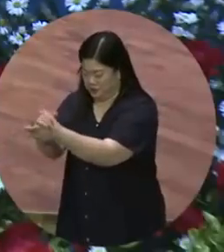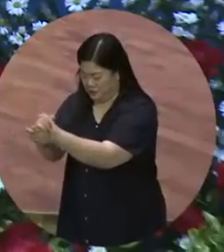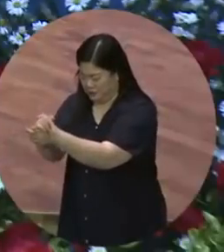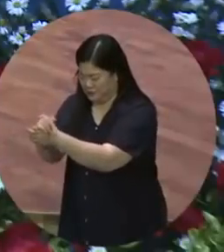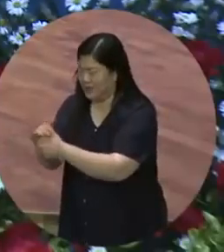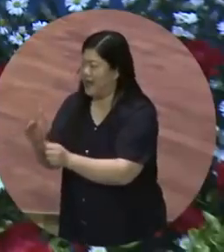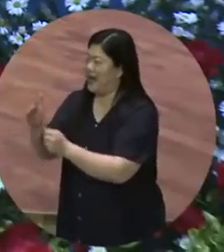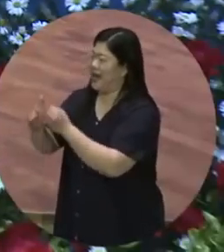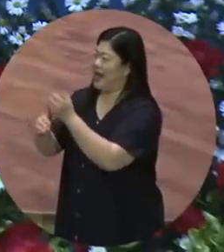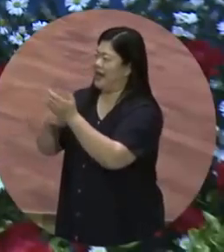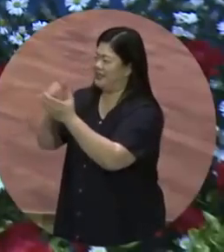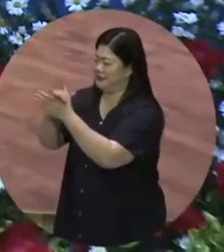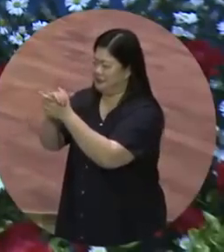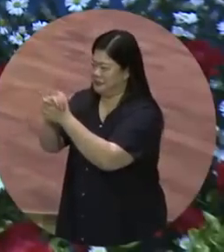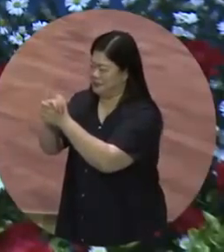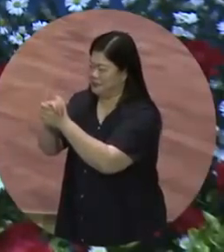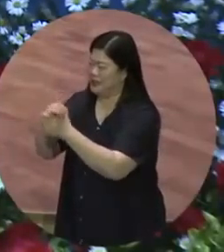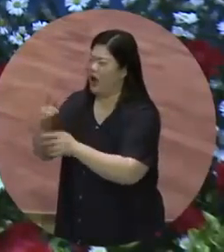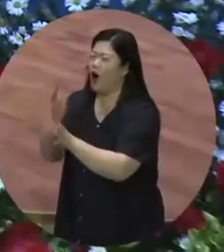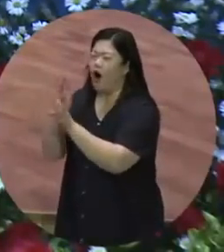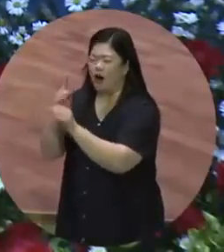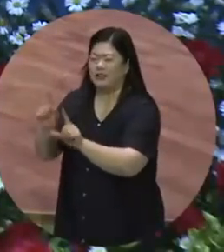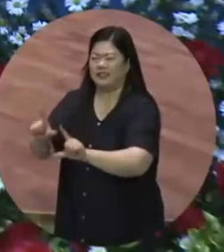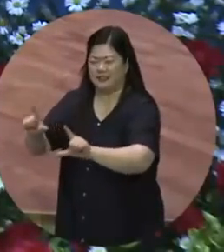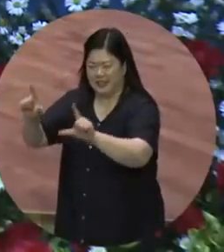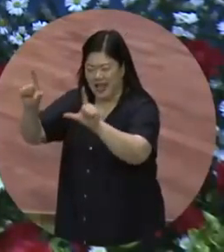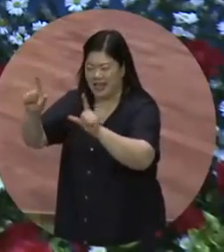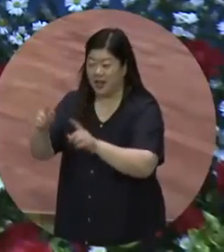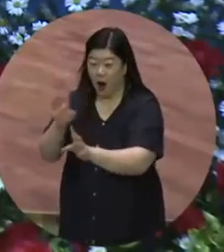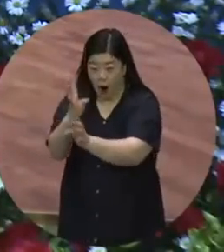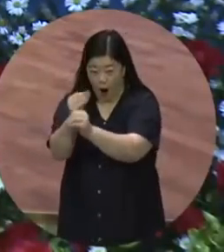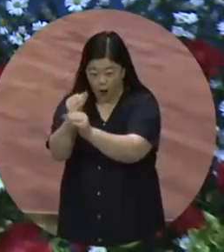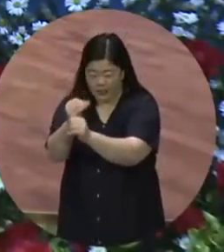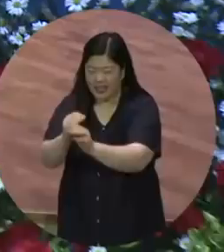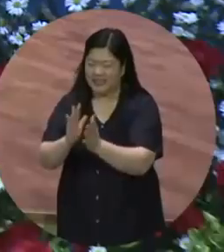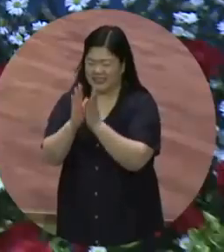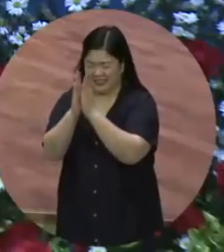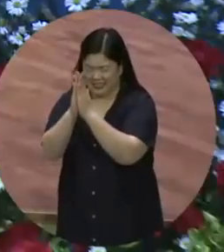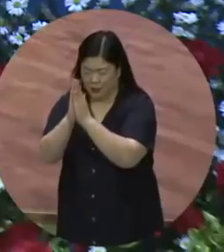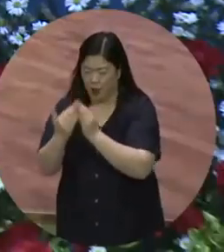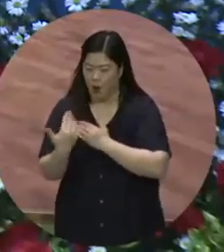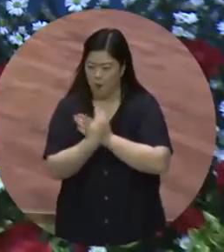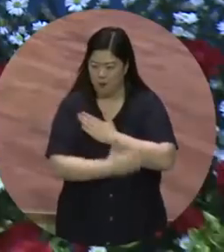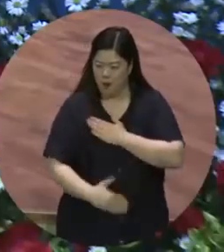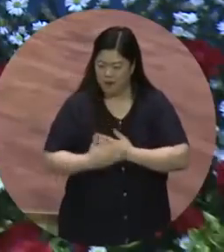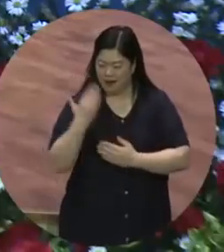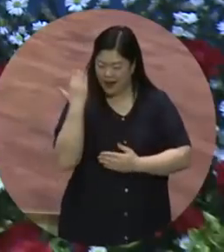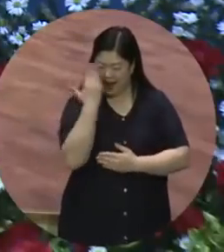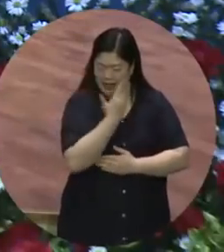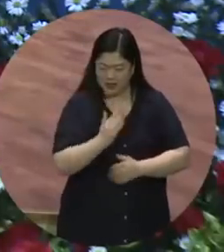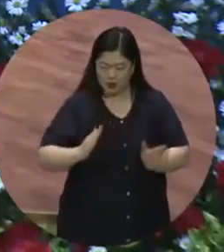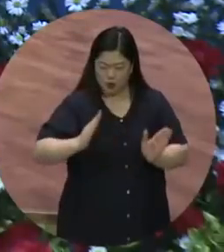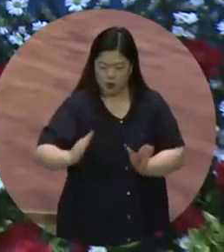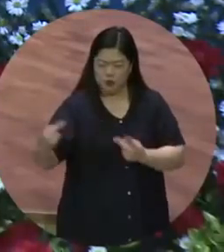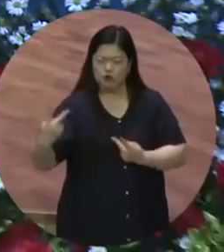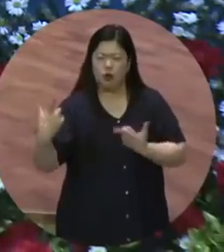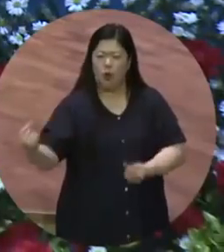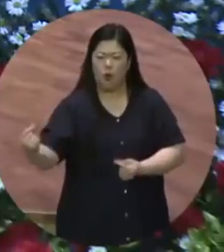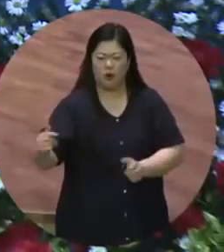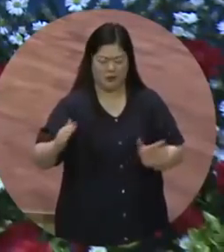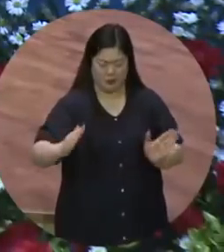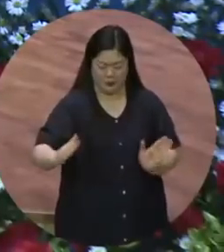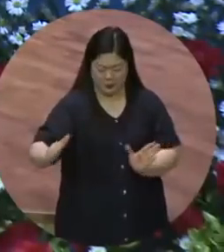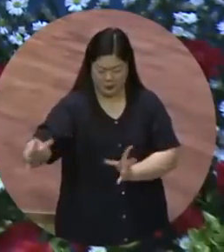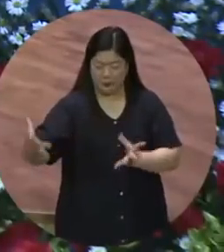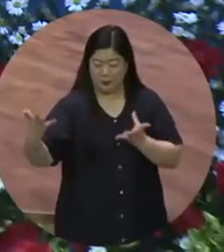하나님 앞에 나를 정해서 기도하고 몸 준비해서 기도하고 무릎 꿇고 하나님